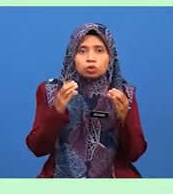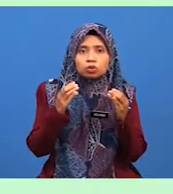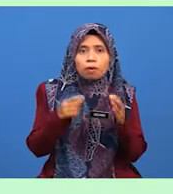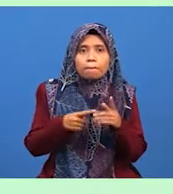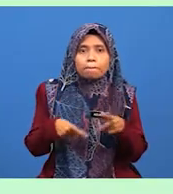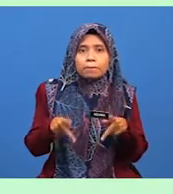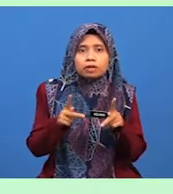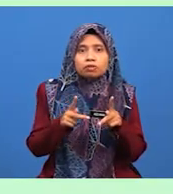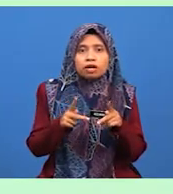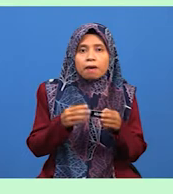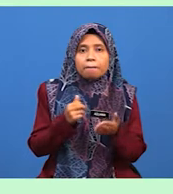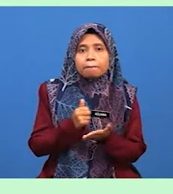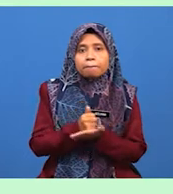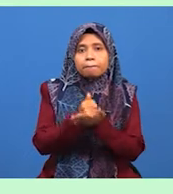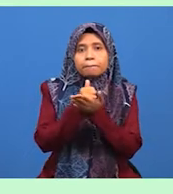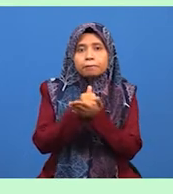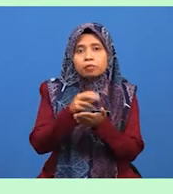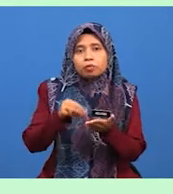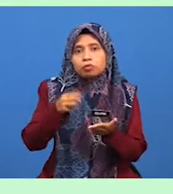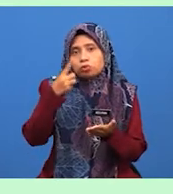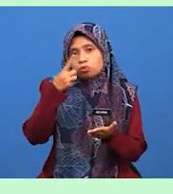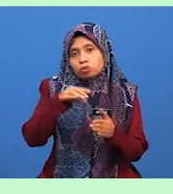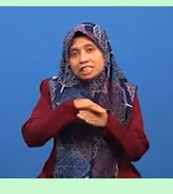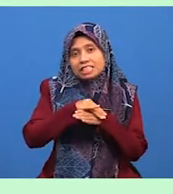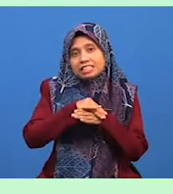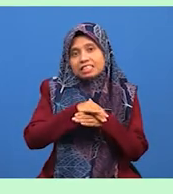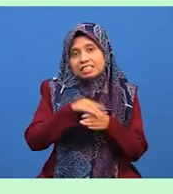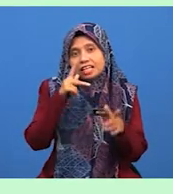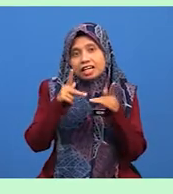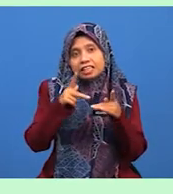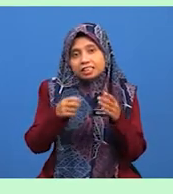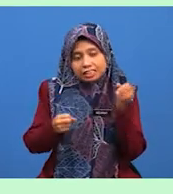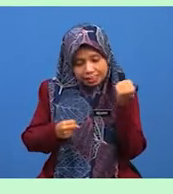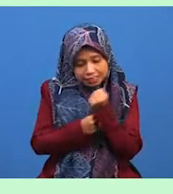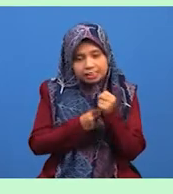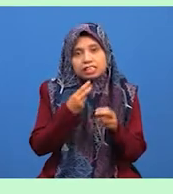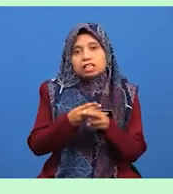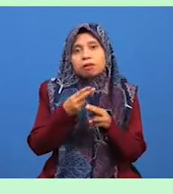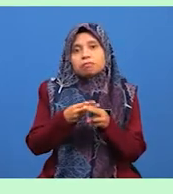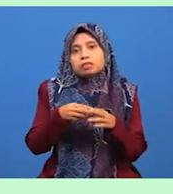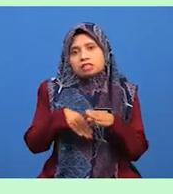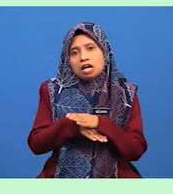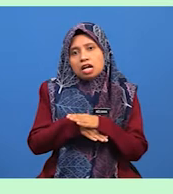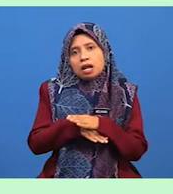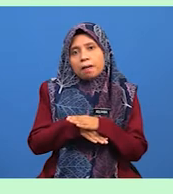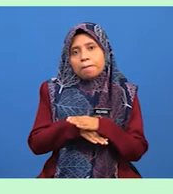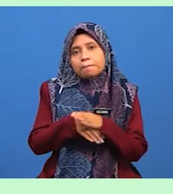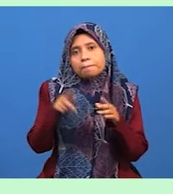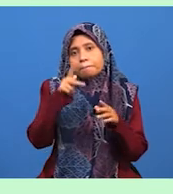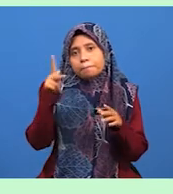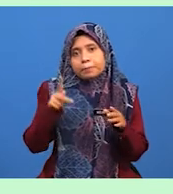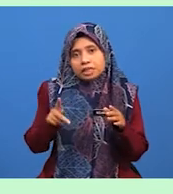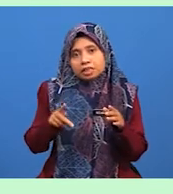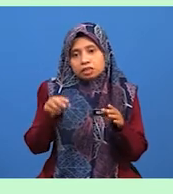Red memerlukan bantuan murid-murid untuk mengisi kata sendi nama di dalam peta buih